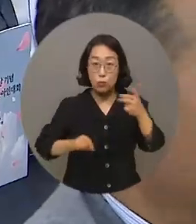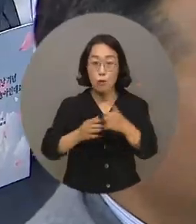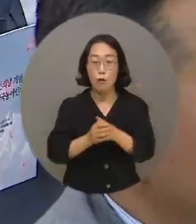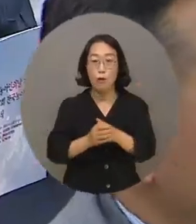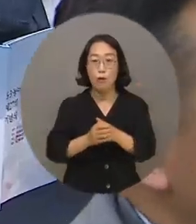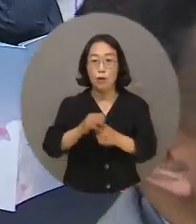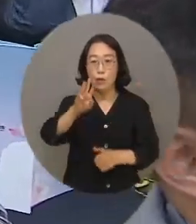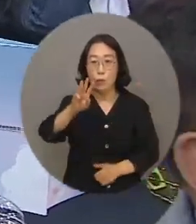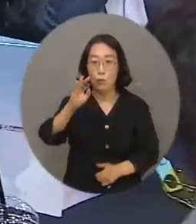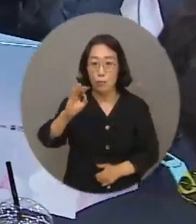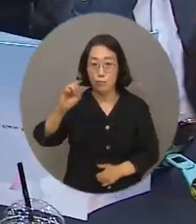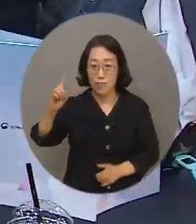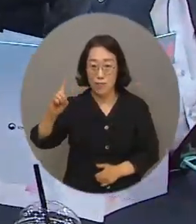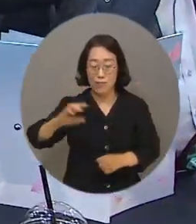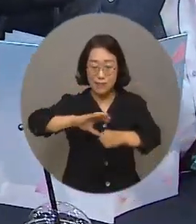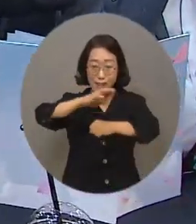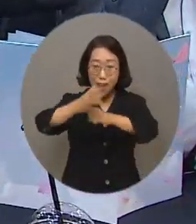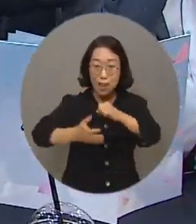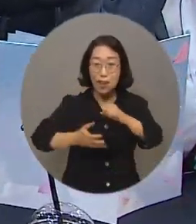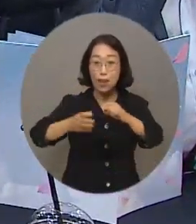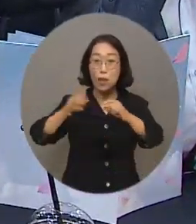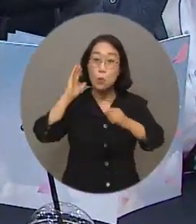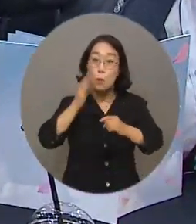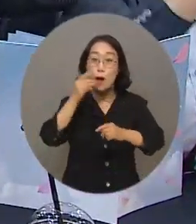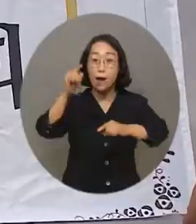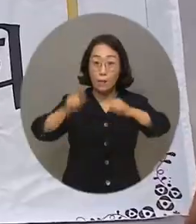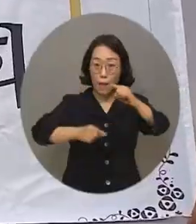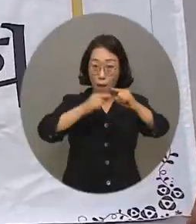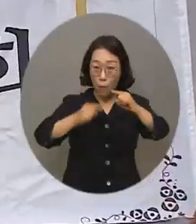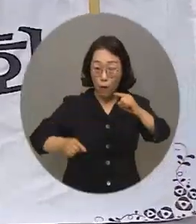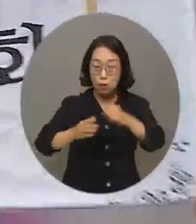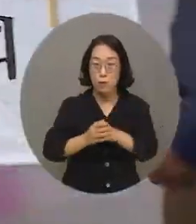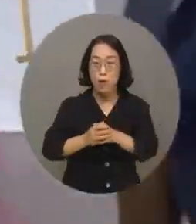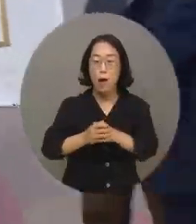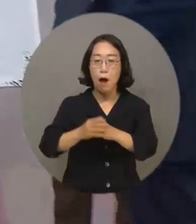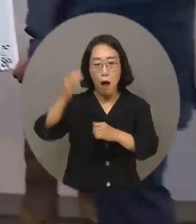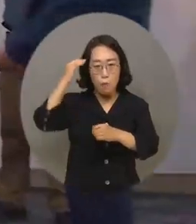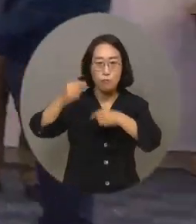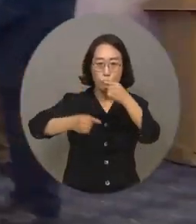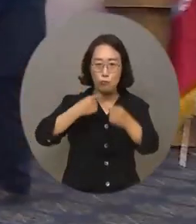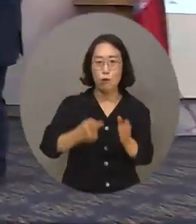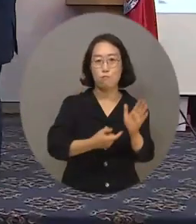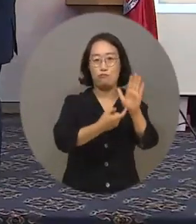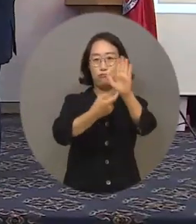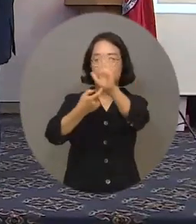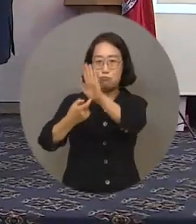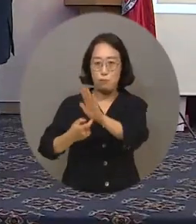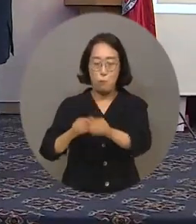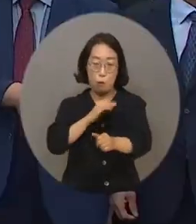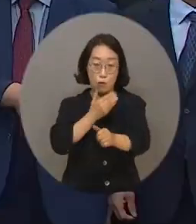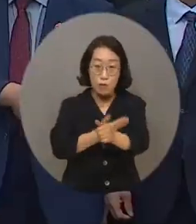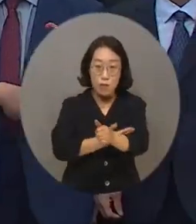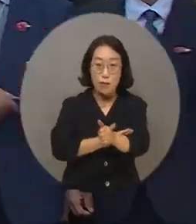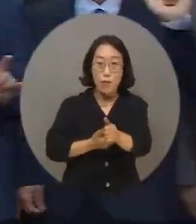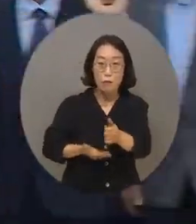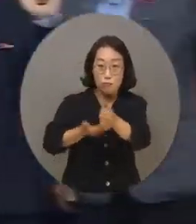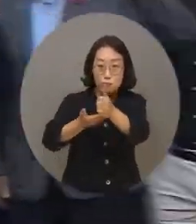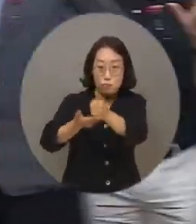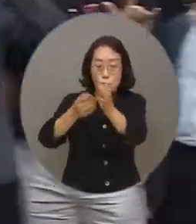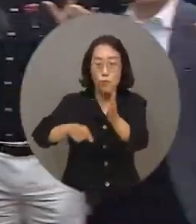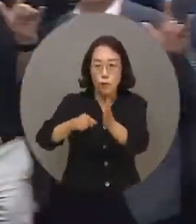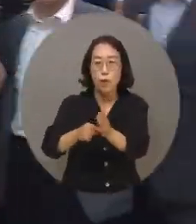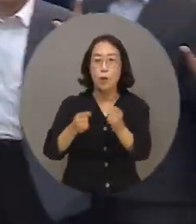열리는 wfd 세계 농아인 대회에서 법적 위상을 높이고 농인들을 권익증진을 위해 최선을